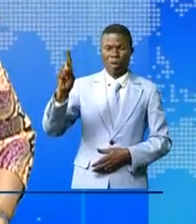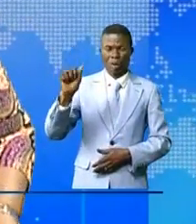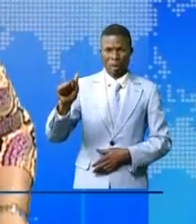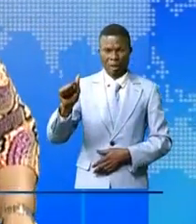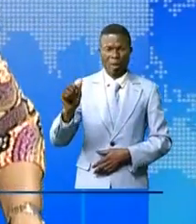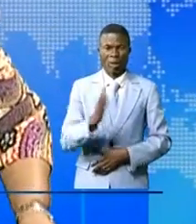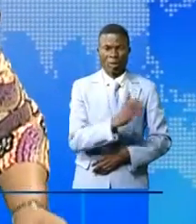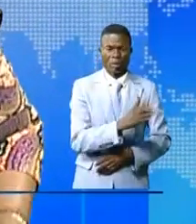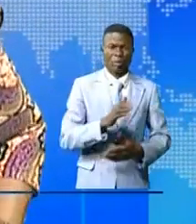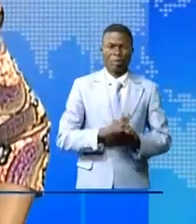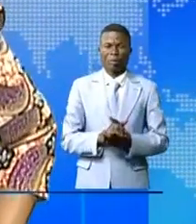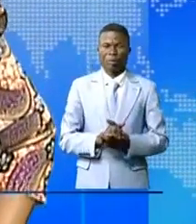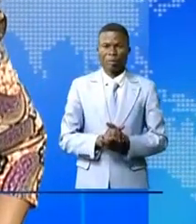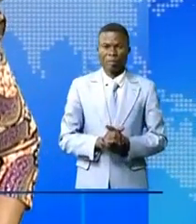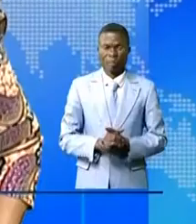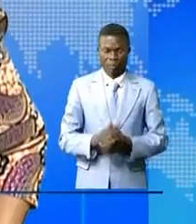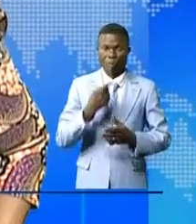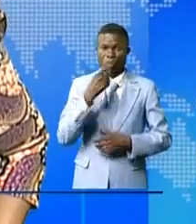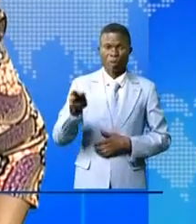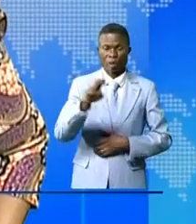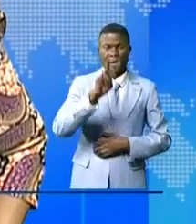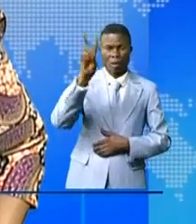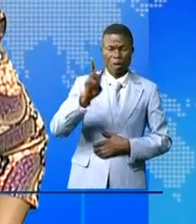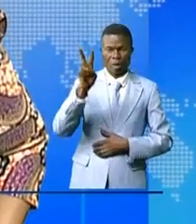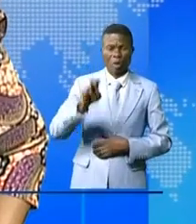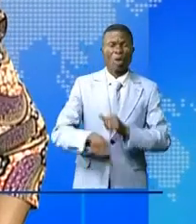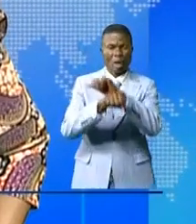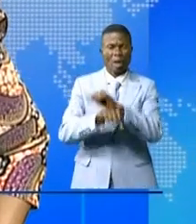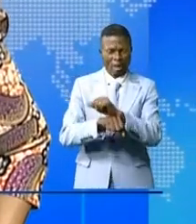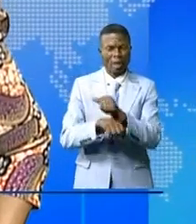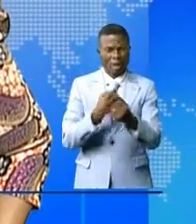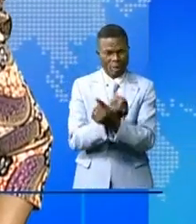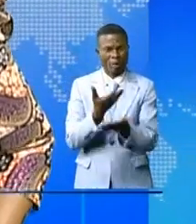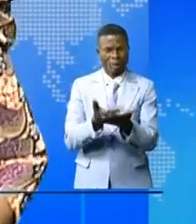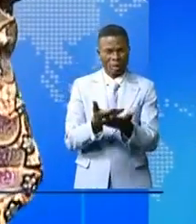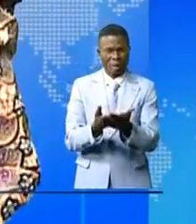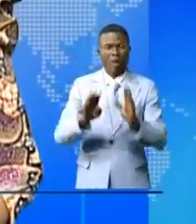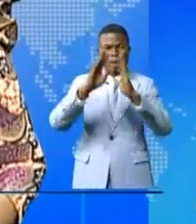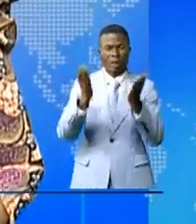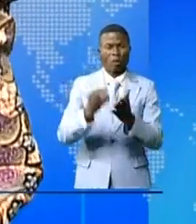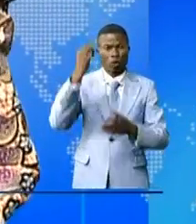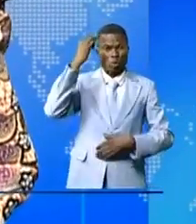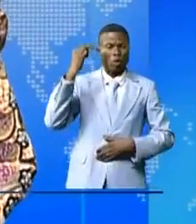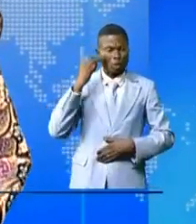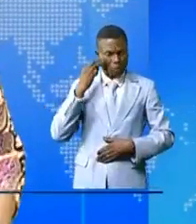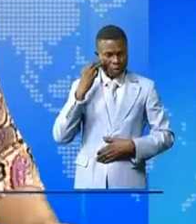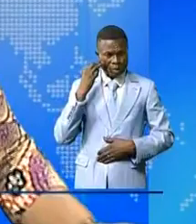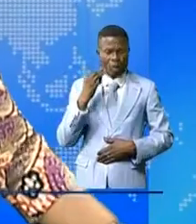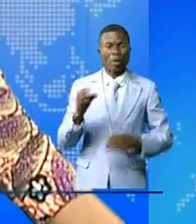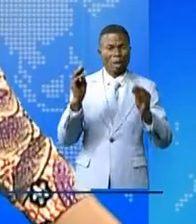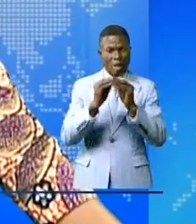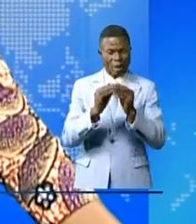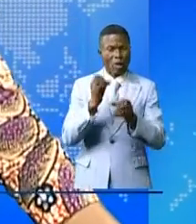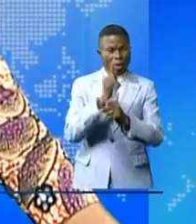Blandine. Nous vous l'avions dit, le vendredi, la tradition a été respectée. Tous les membres du gouvernement Samalou Kondé se sont